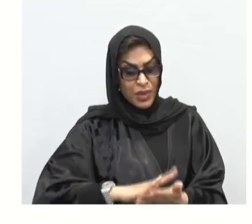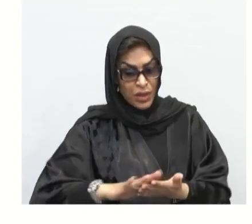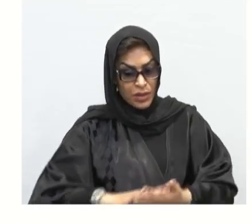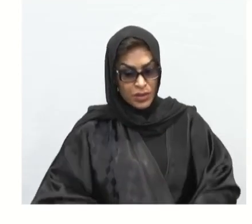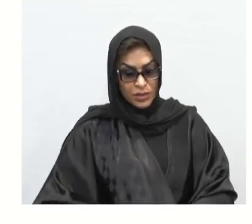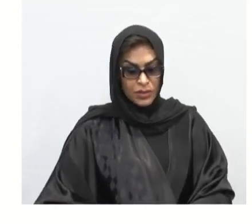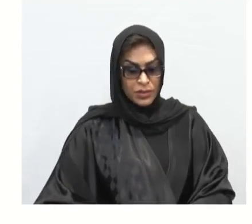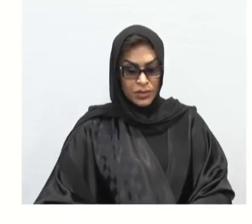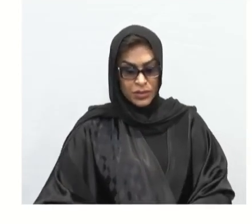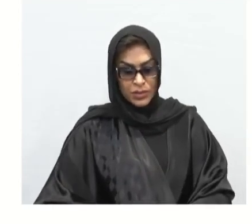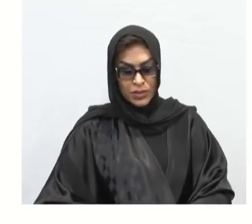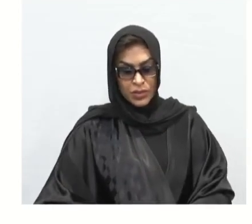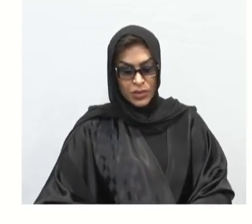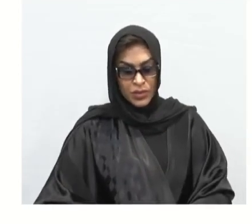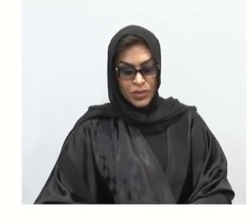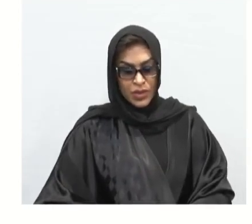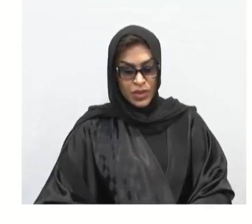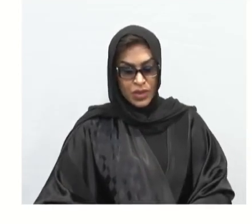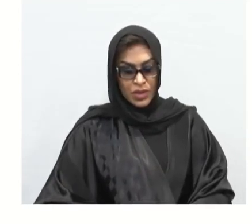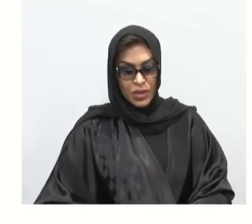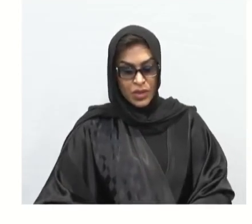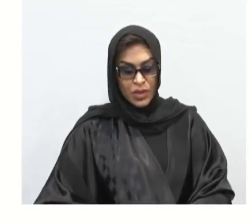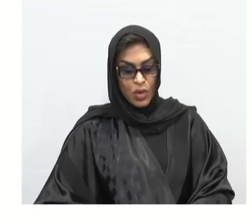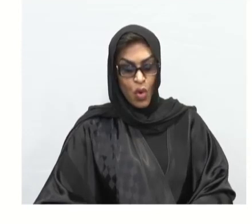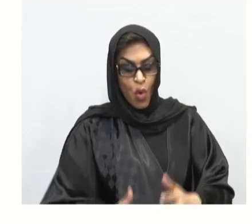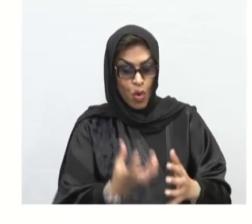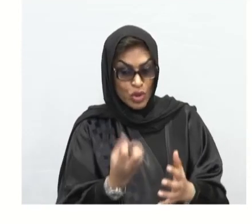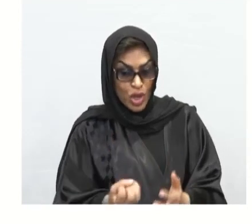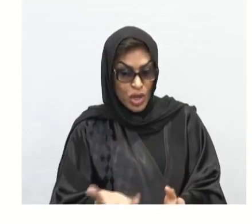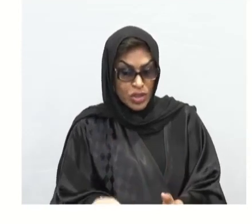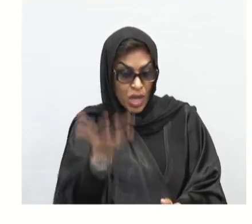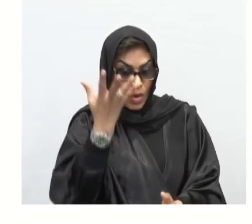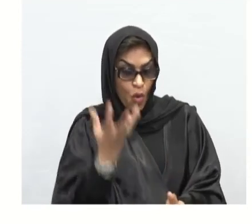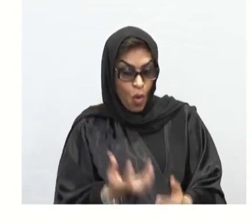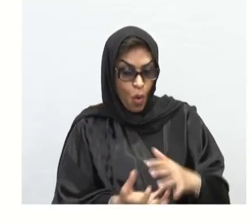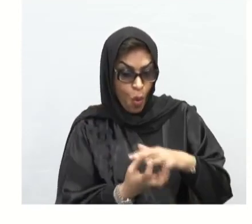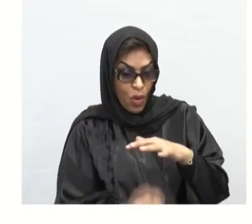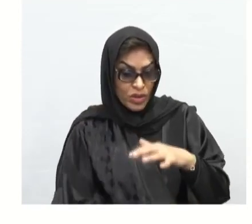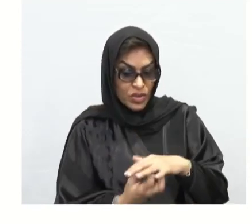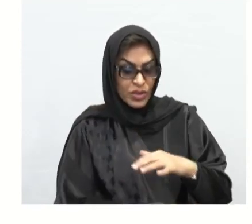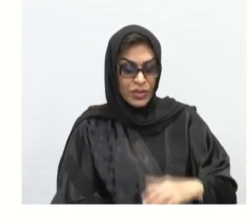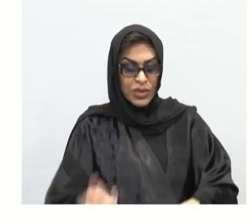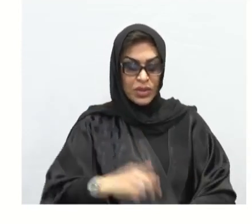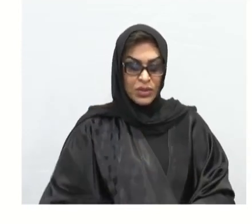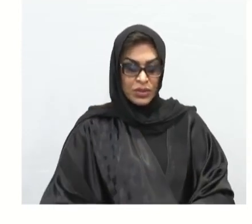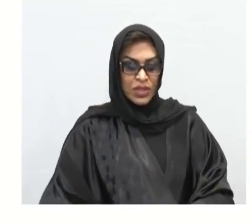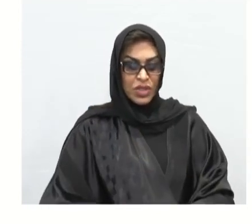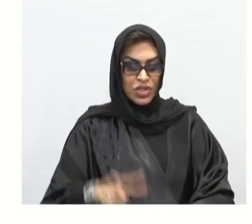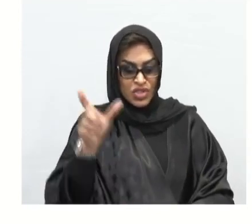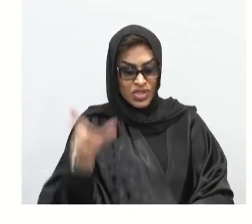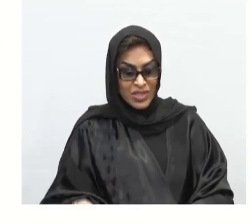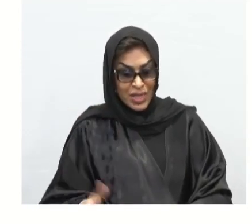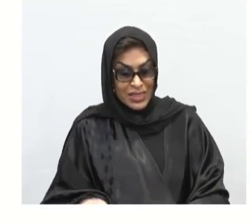وبالتالي نستطيع عكس ذلك في زياده قوه الجاذبيه الذي يؤدي في المقابل